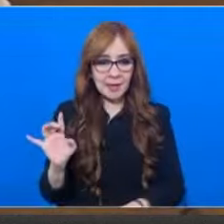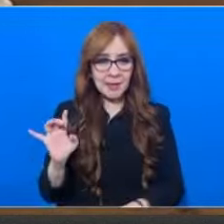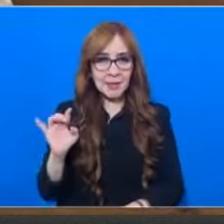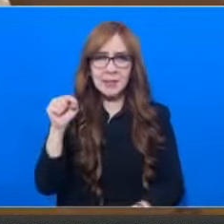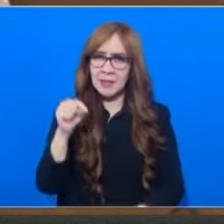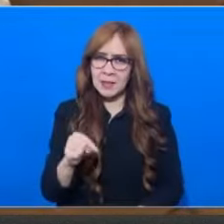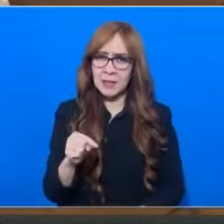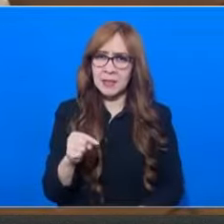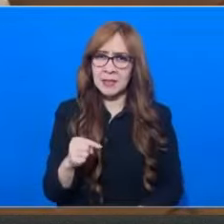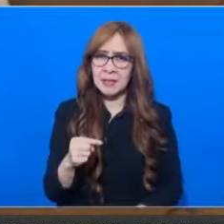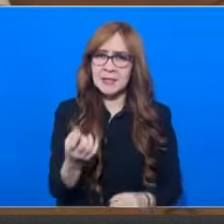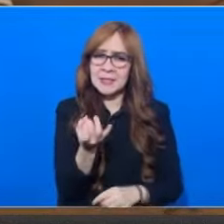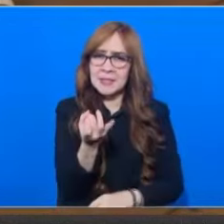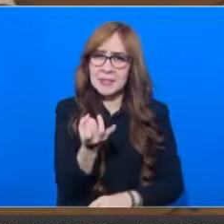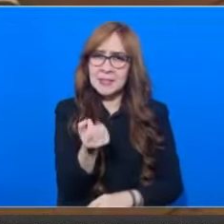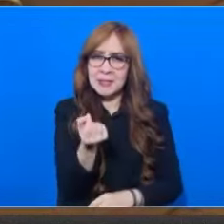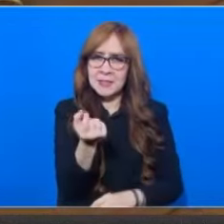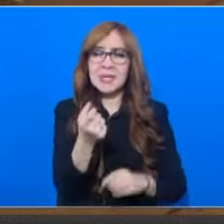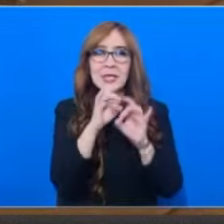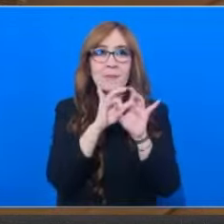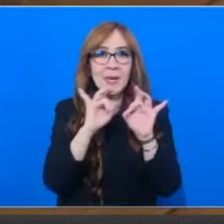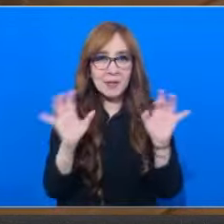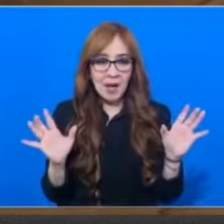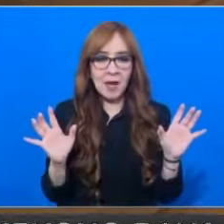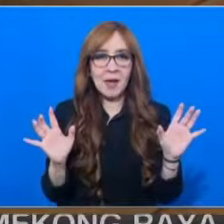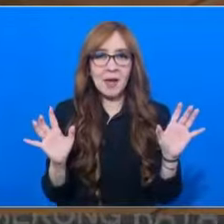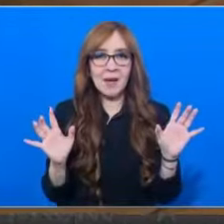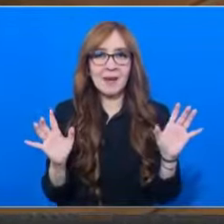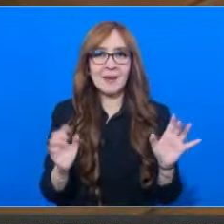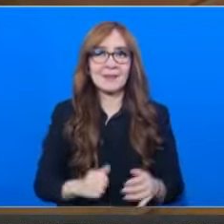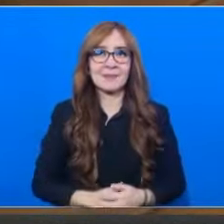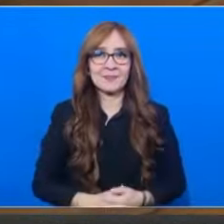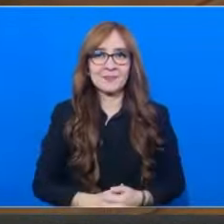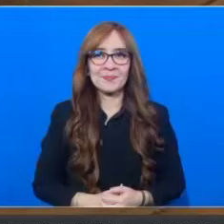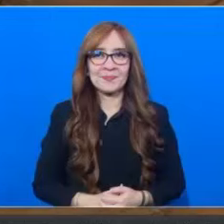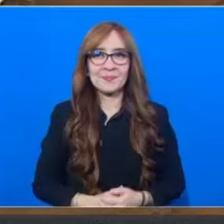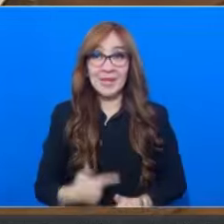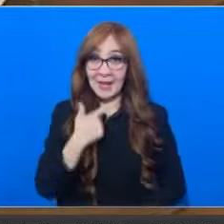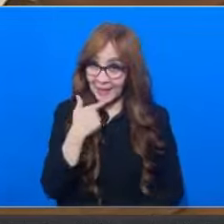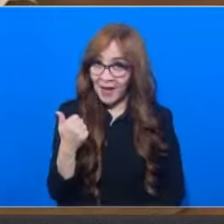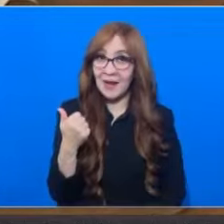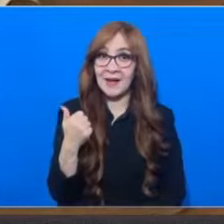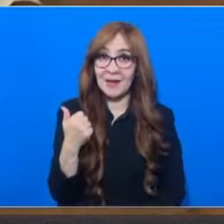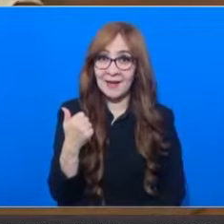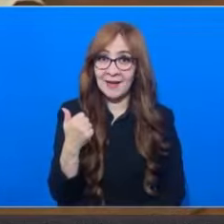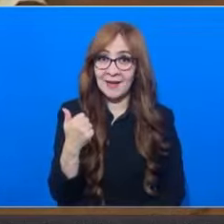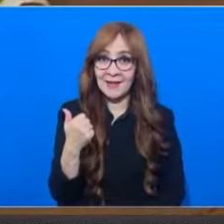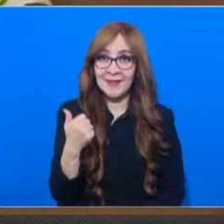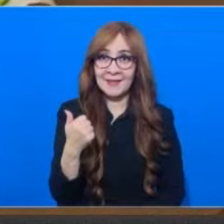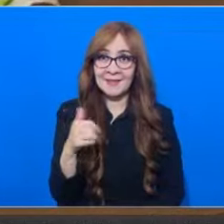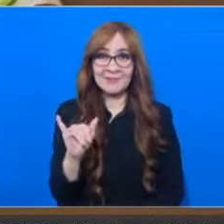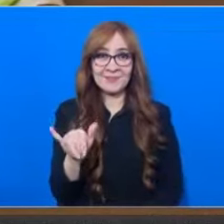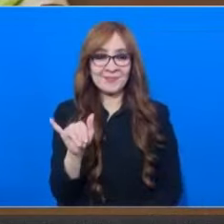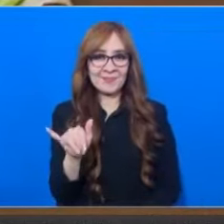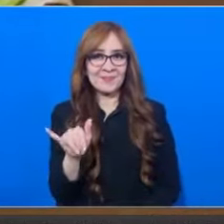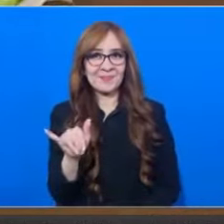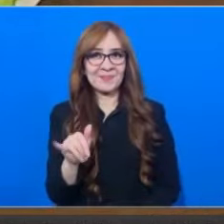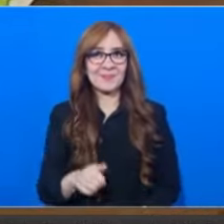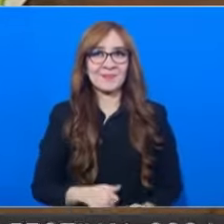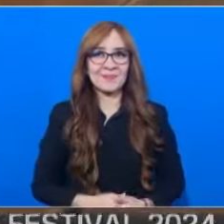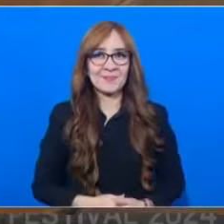yang berbeda dan juga unik, dan ini bisa menjadi rekomendasi kalau Anda ke Cianjur. Ya nggak? Enak nggak? Enak banget ya? Sampai suka